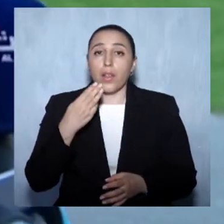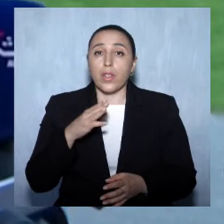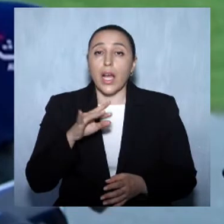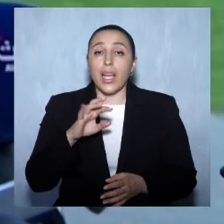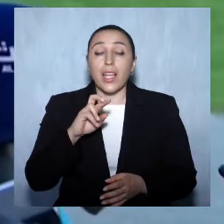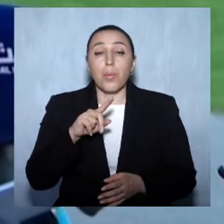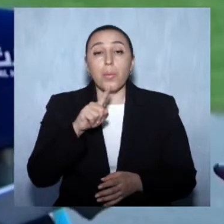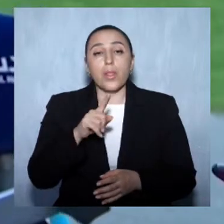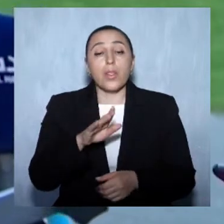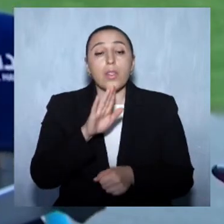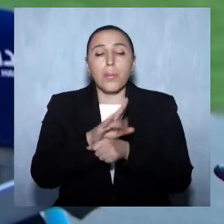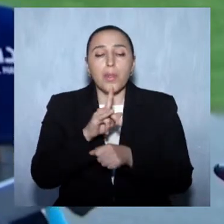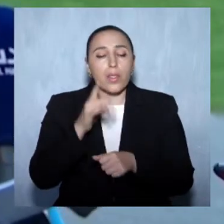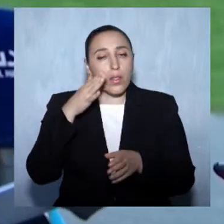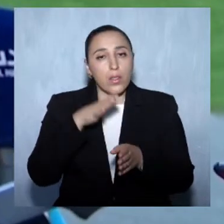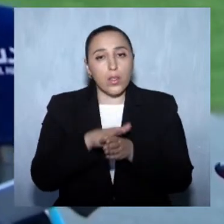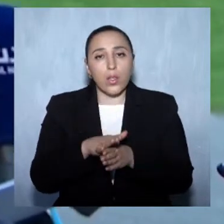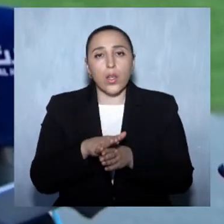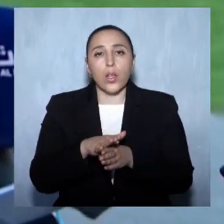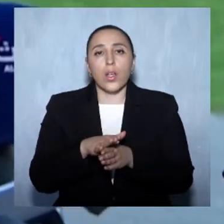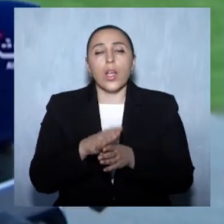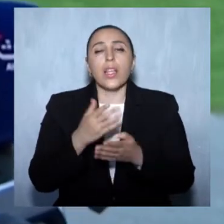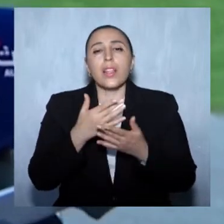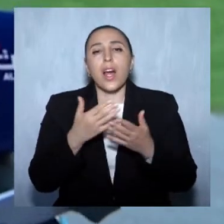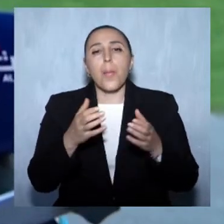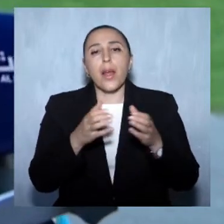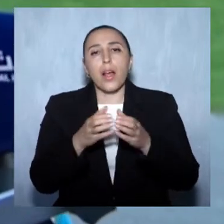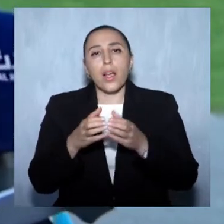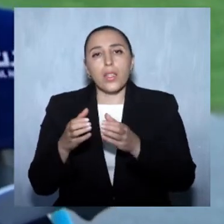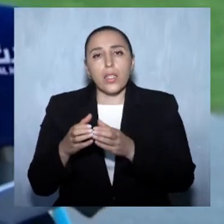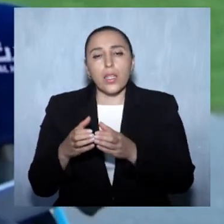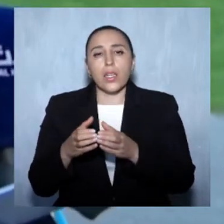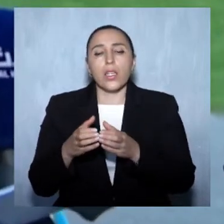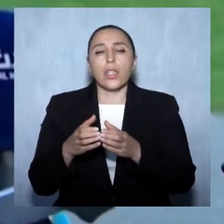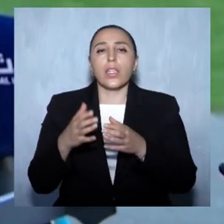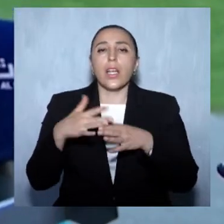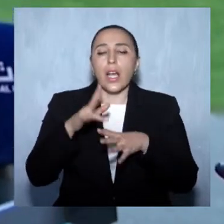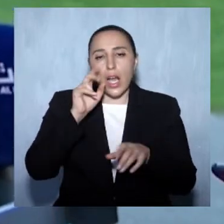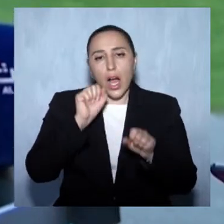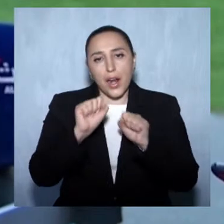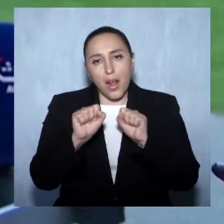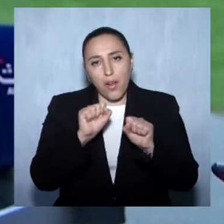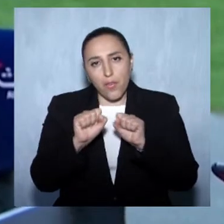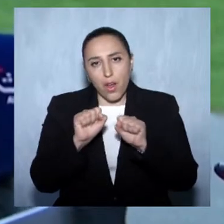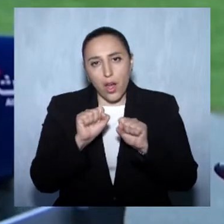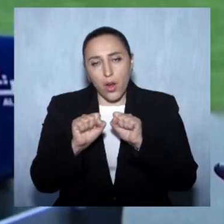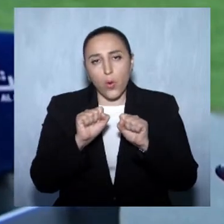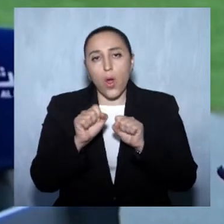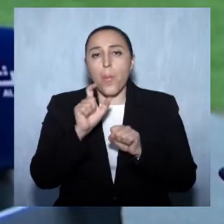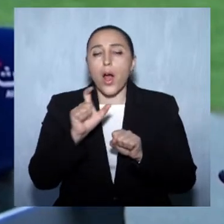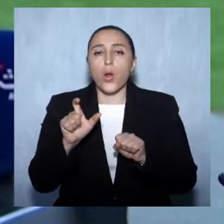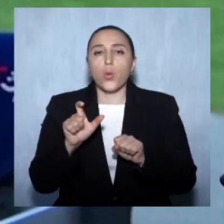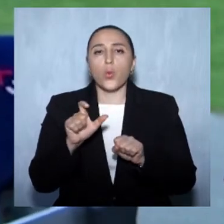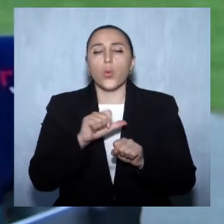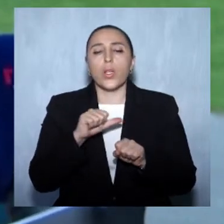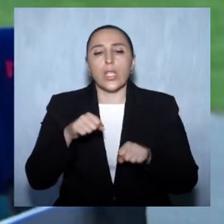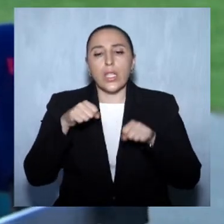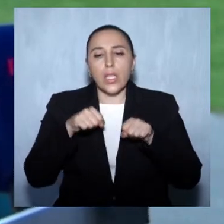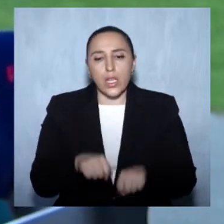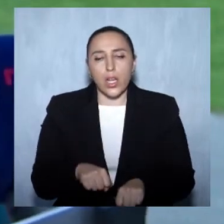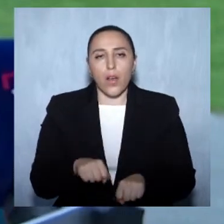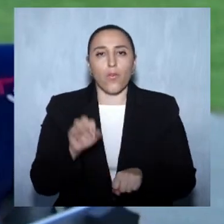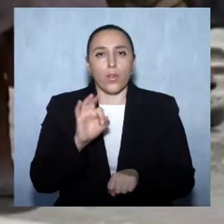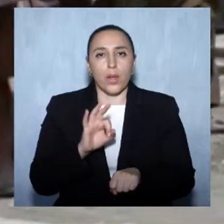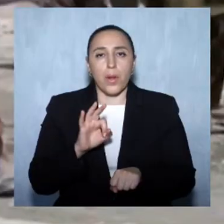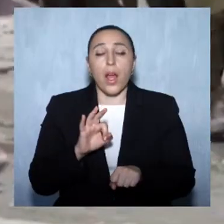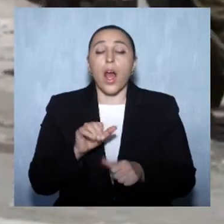մի շարք պայմաններ կատարեն։ Խոսքը տարբեր խմբերի ներկայացուցիչներին ներառող կառավարության ձևավորման, մարդու հիմնարար իրավունքները,